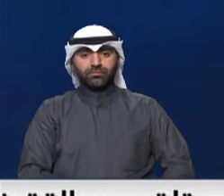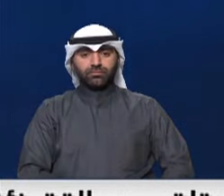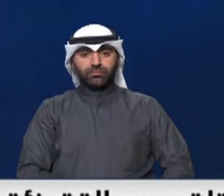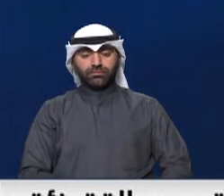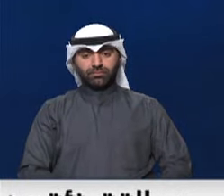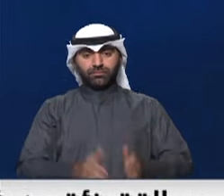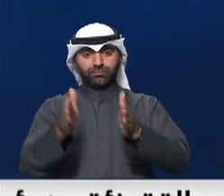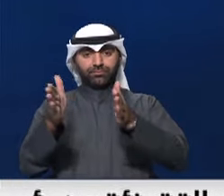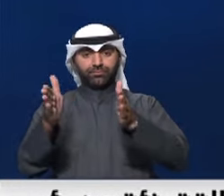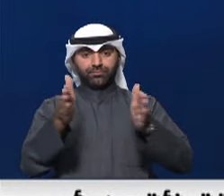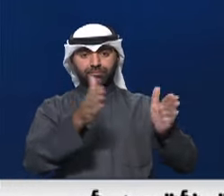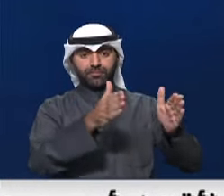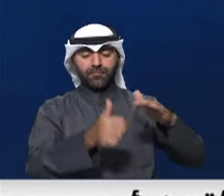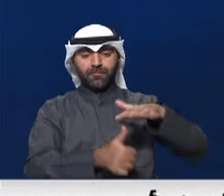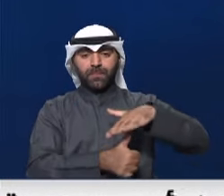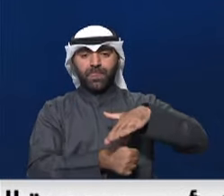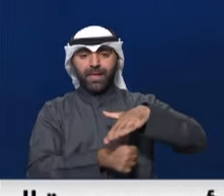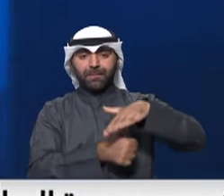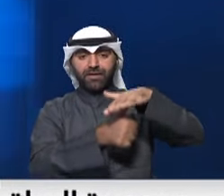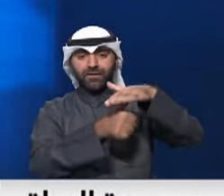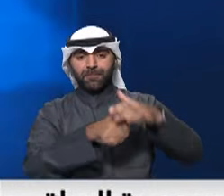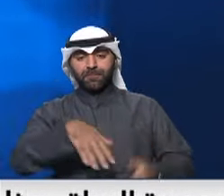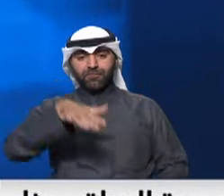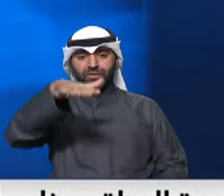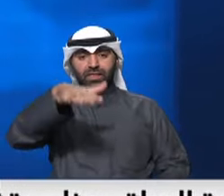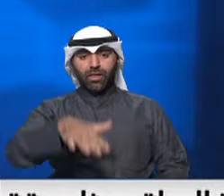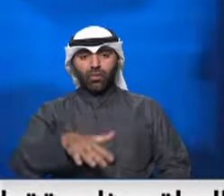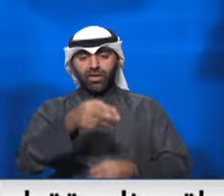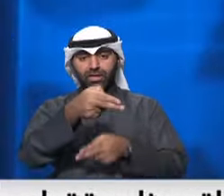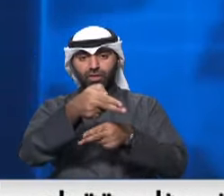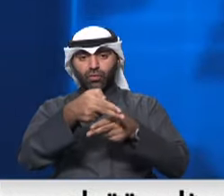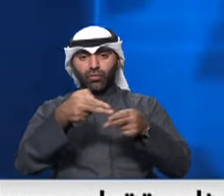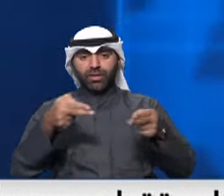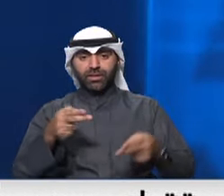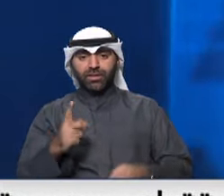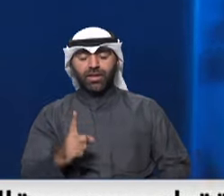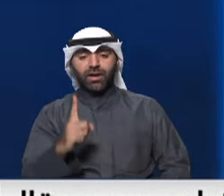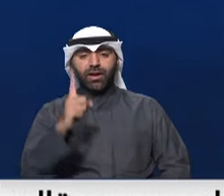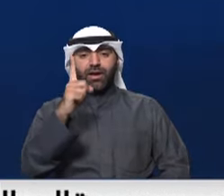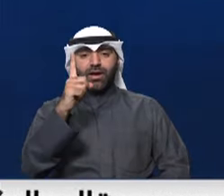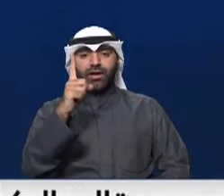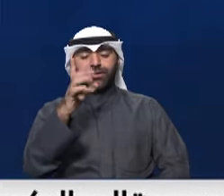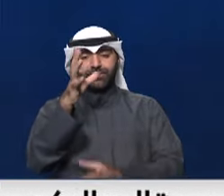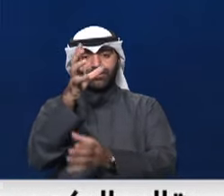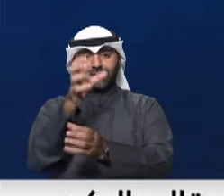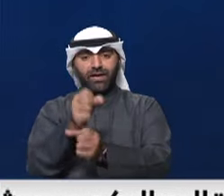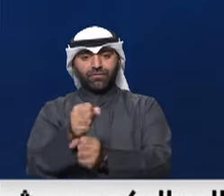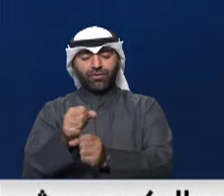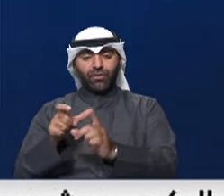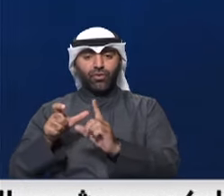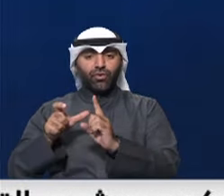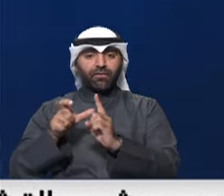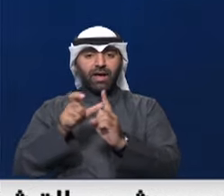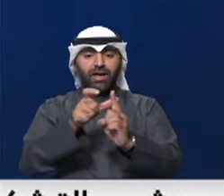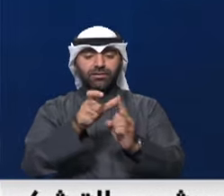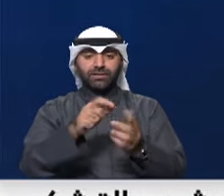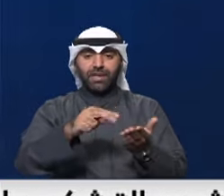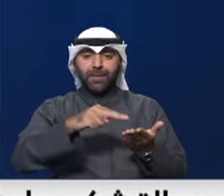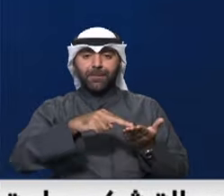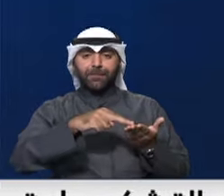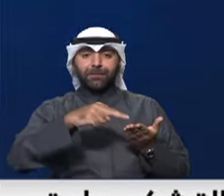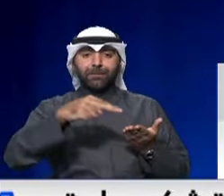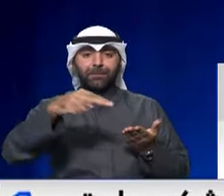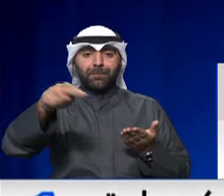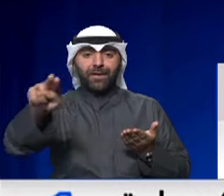بعث حضرة صاحب السمو أمير البلاد الشيخ مشعل أحمد الجابر الصباح حفظه الله ورعاه ببرقية تهنئة إلى دولة